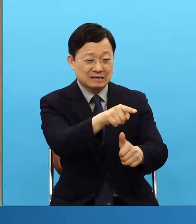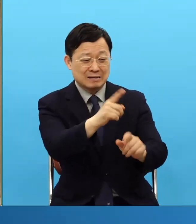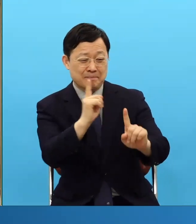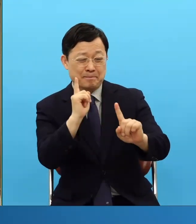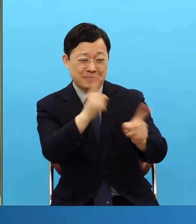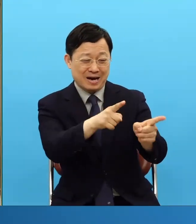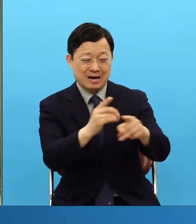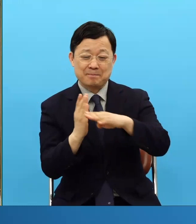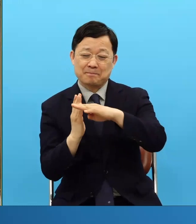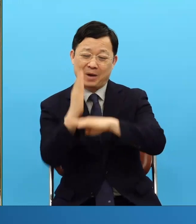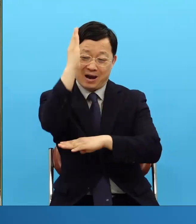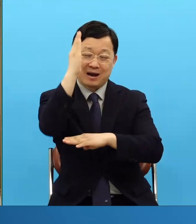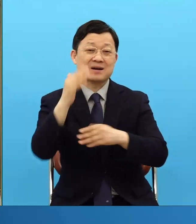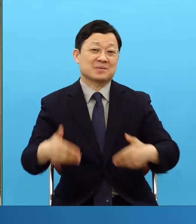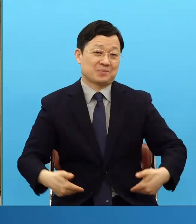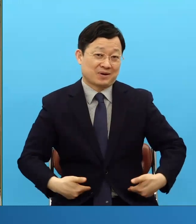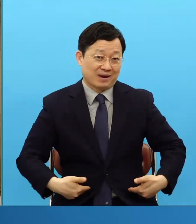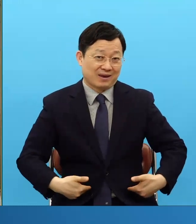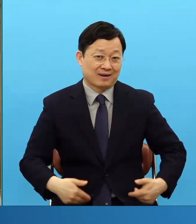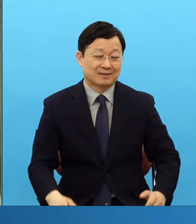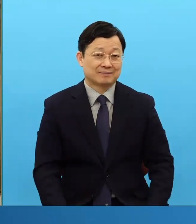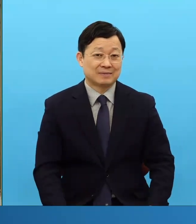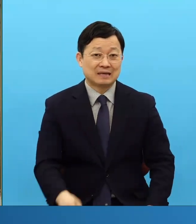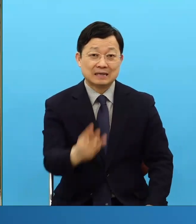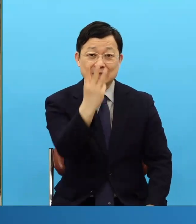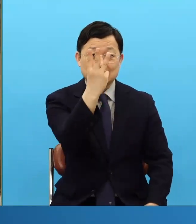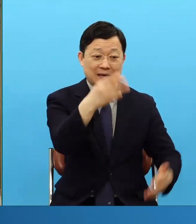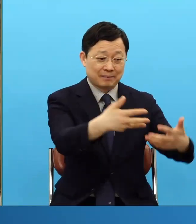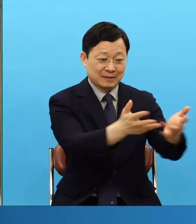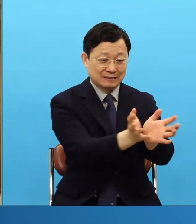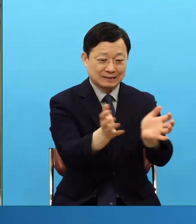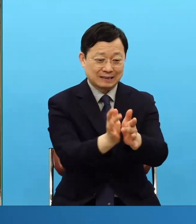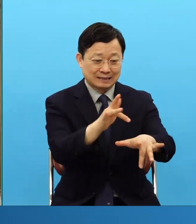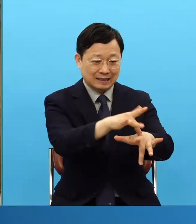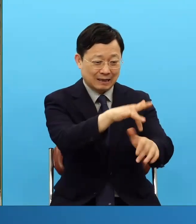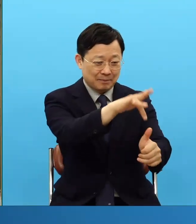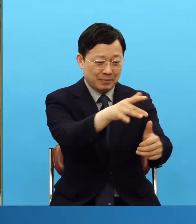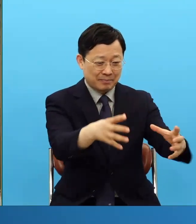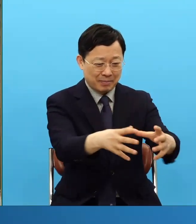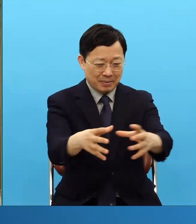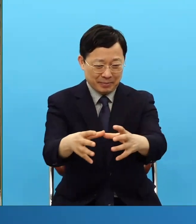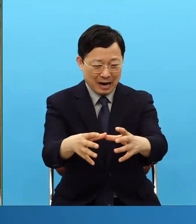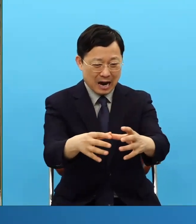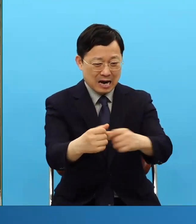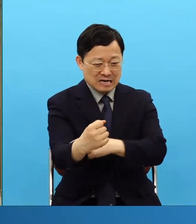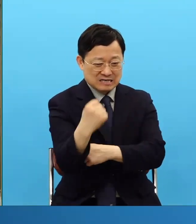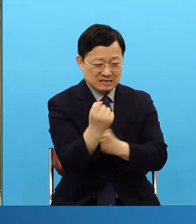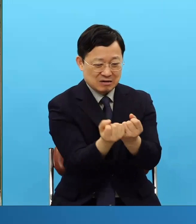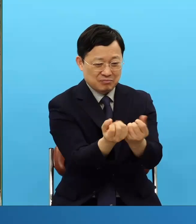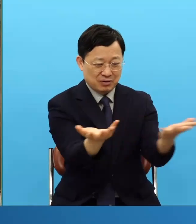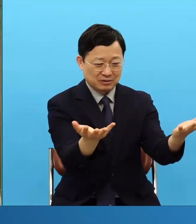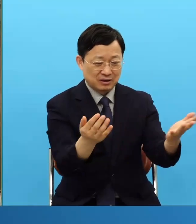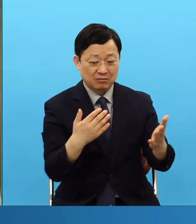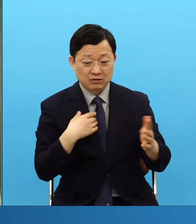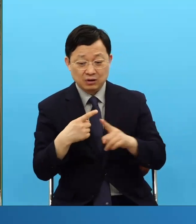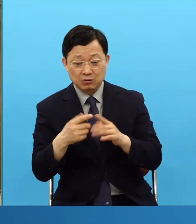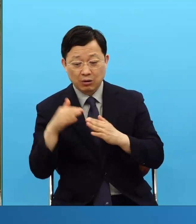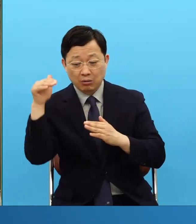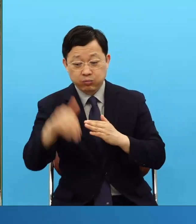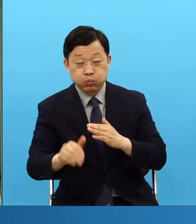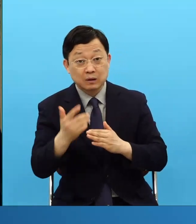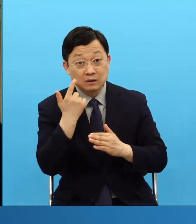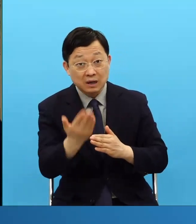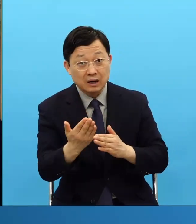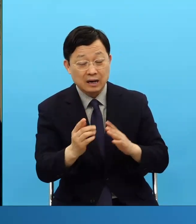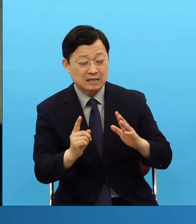so? 아니 3단체가 이거 해가지고도 능력 나타내잖아요. 그게 문제가 되잖아요 지금. Out of three organizations, they're doing this and they're displaying their power,